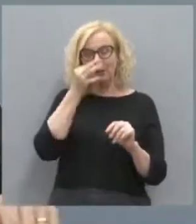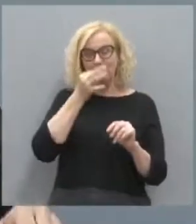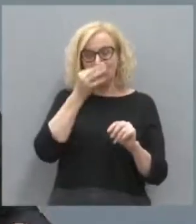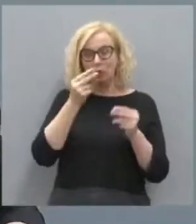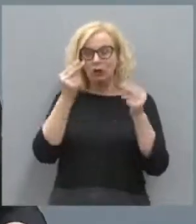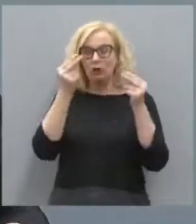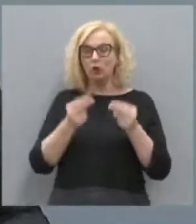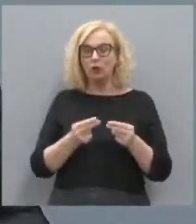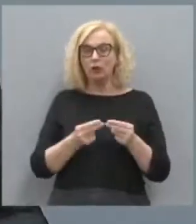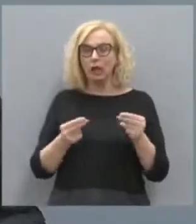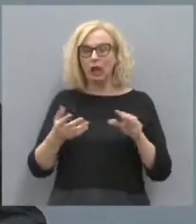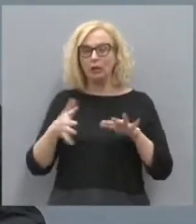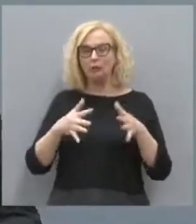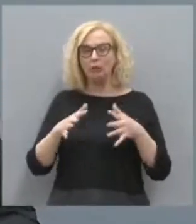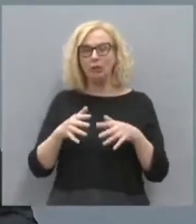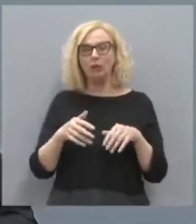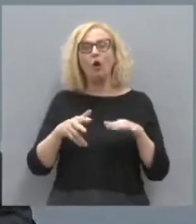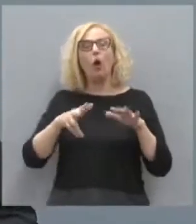circa